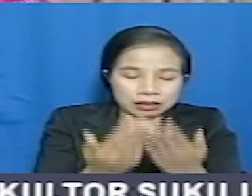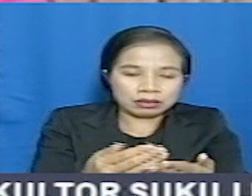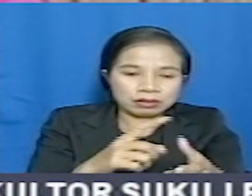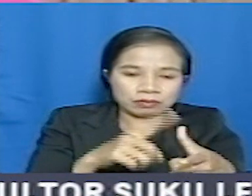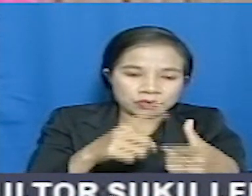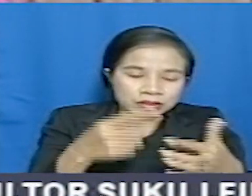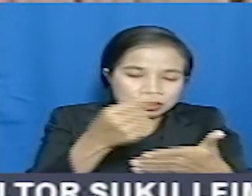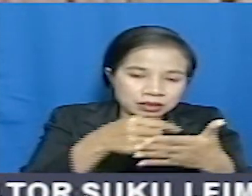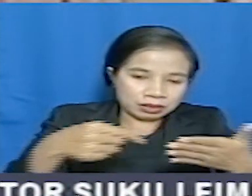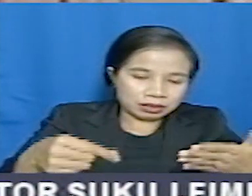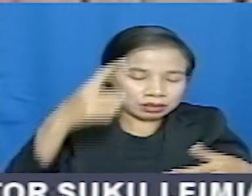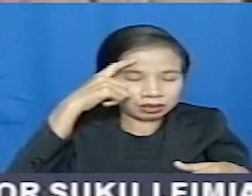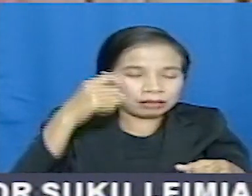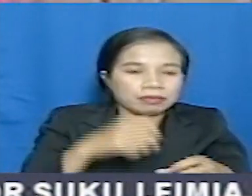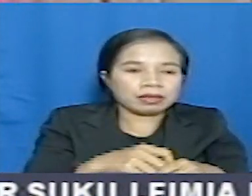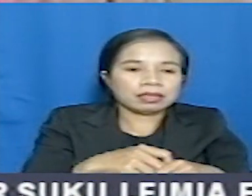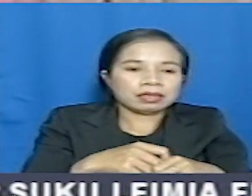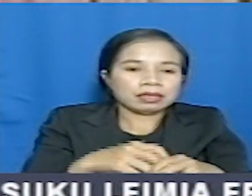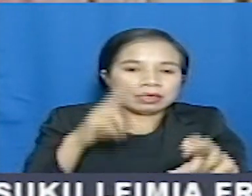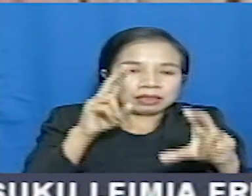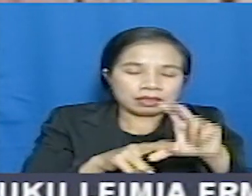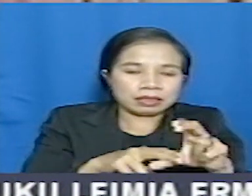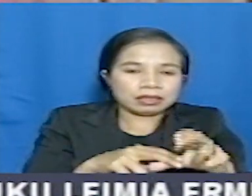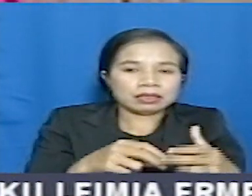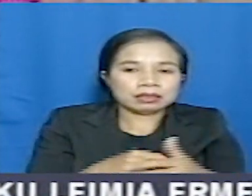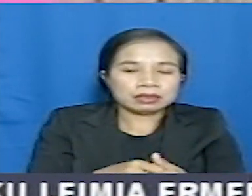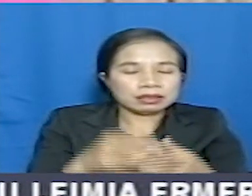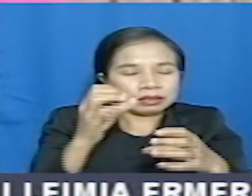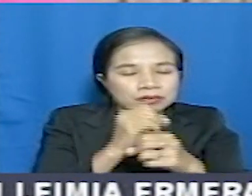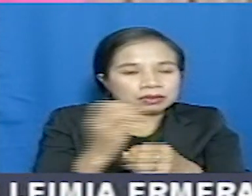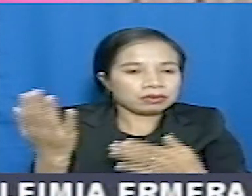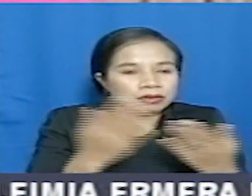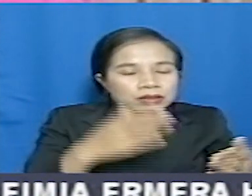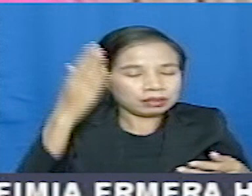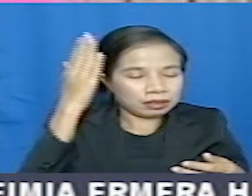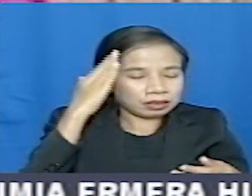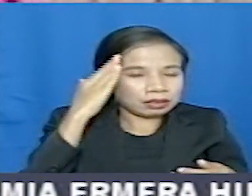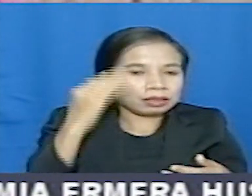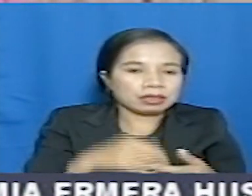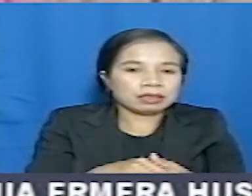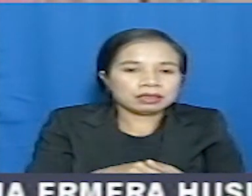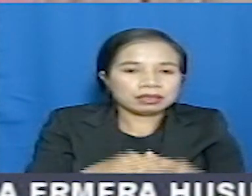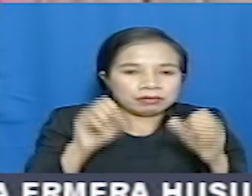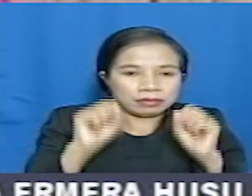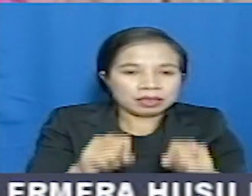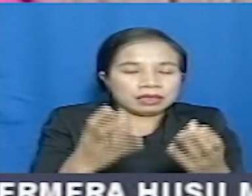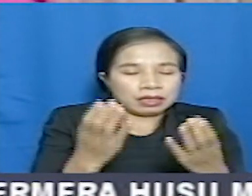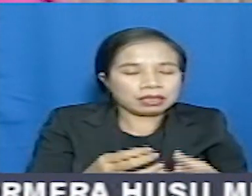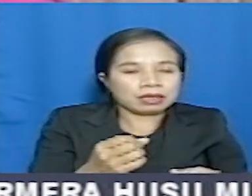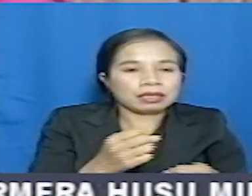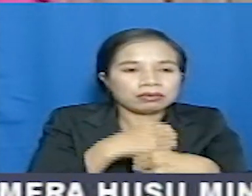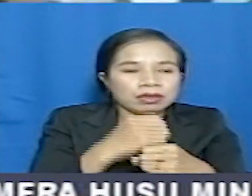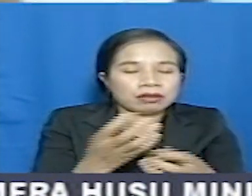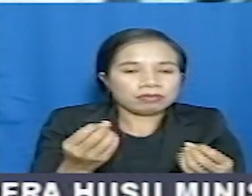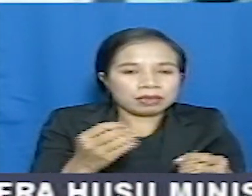hakerek. Tamba sira kader ne materia ida sira simu ne maka luri sira tuba kunya semundu ne matene. Nobel hajakar kalu go tutu li